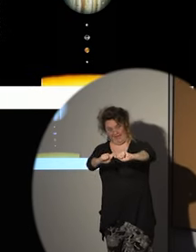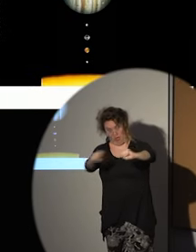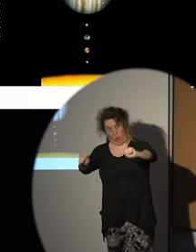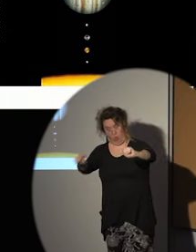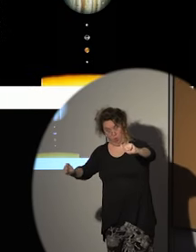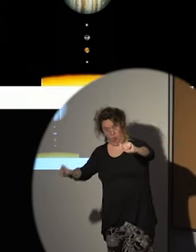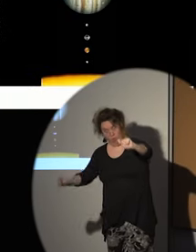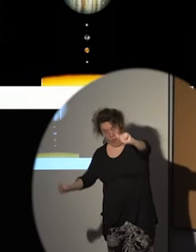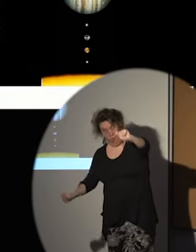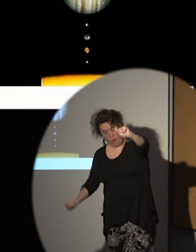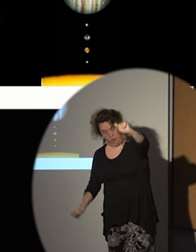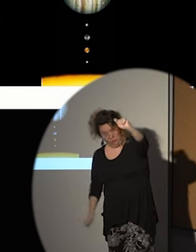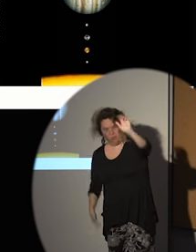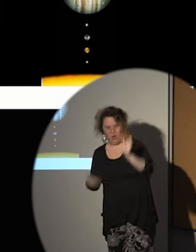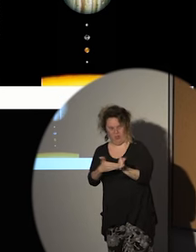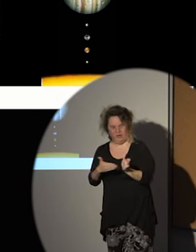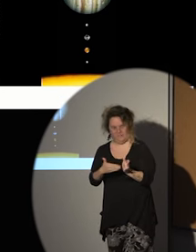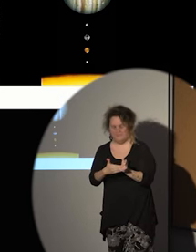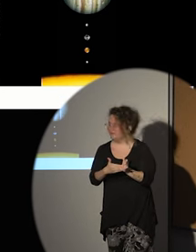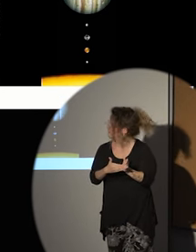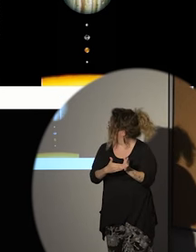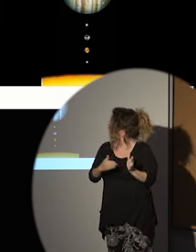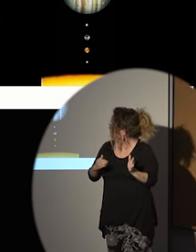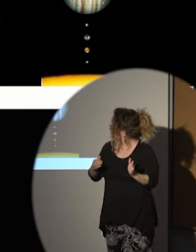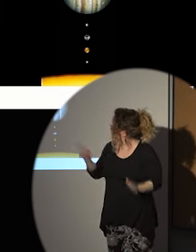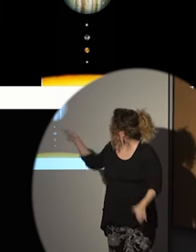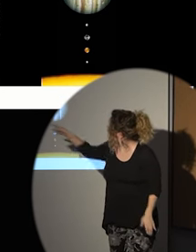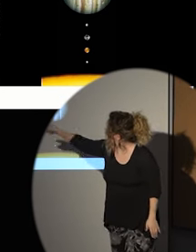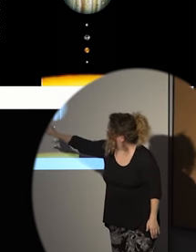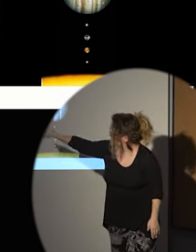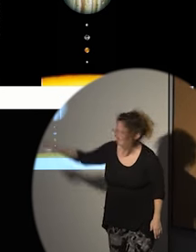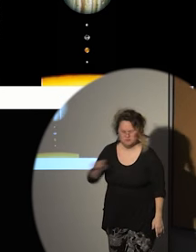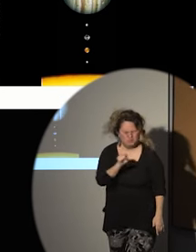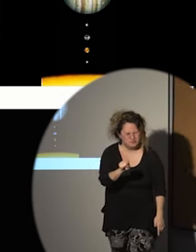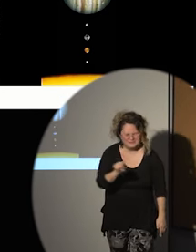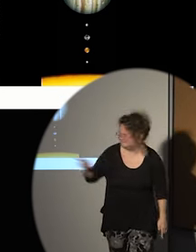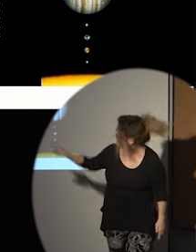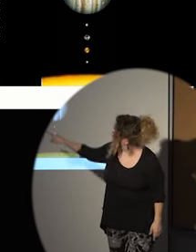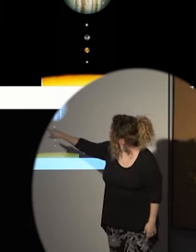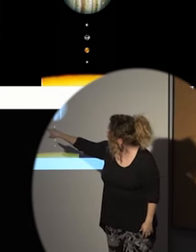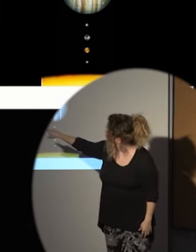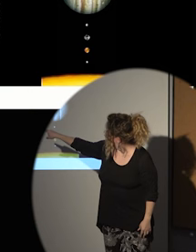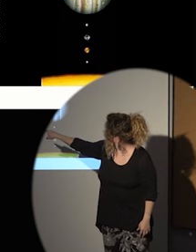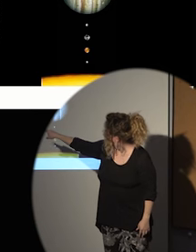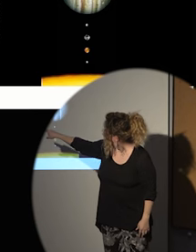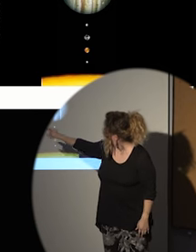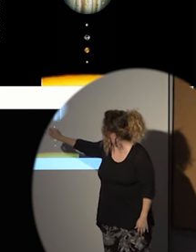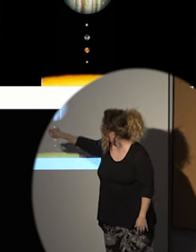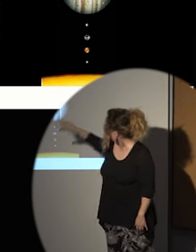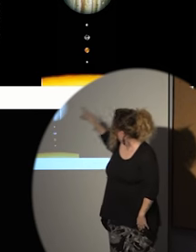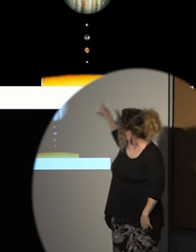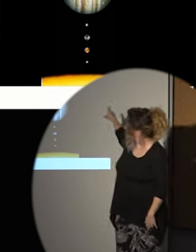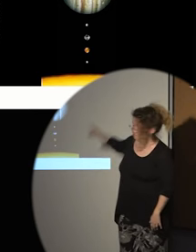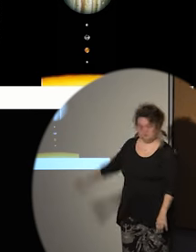Et puis, vous voyez là le tout petit point que j'ai mis ici. Il faut que je grossisse 1 million